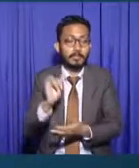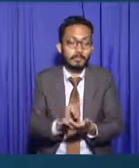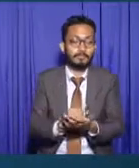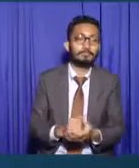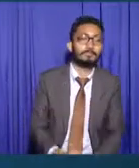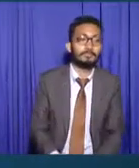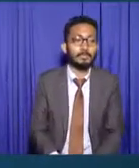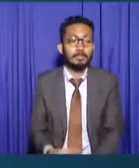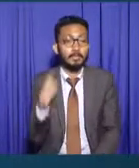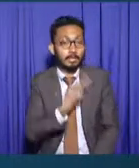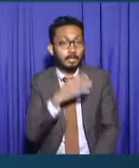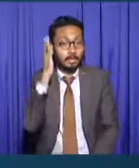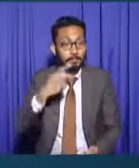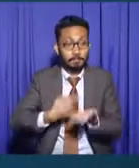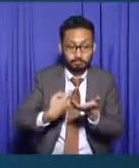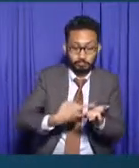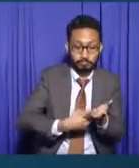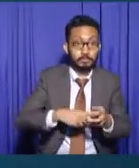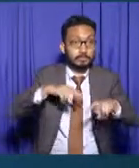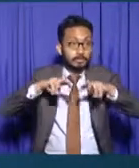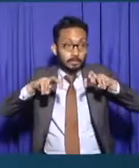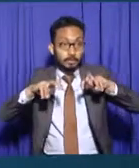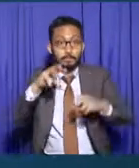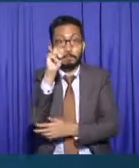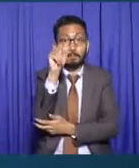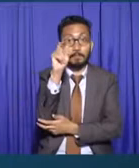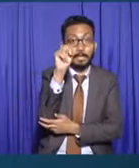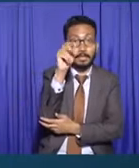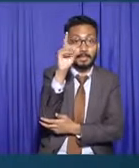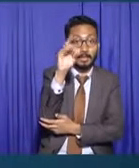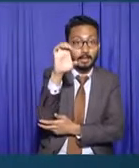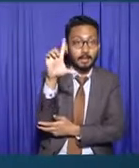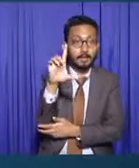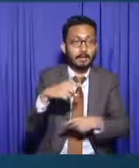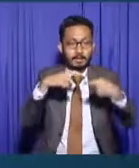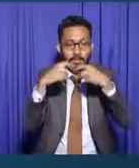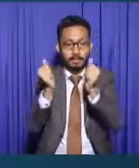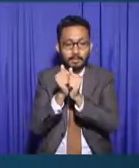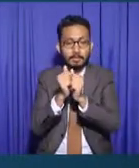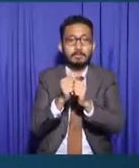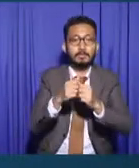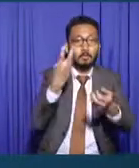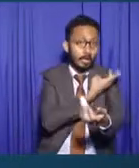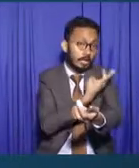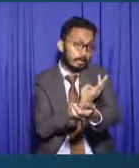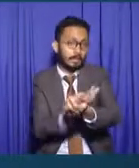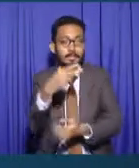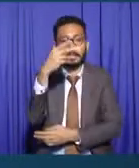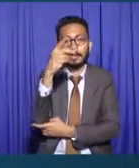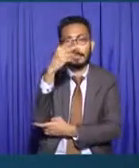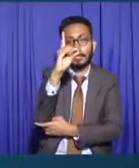seterusnya kita akan bincangkan pula kajian mandel berkaitan pewarisan